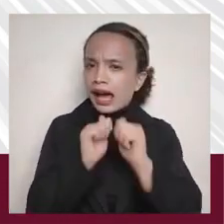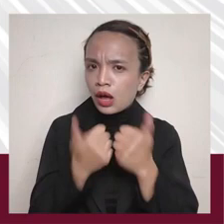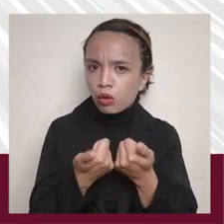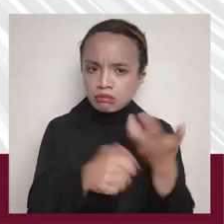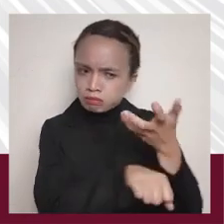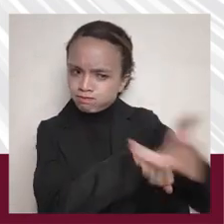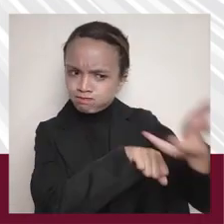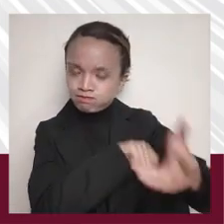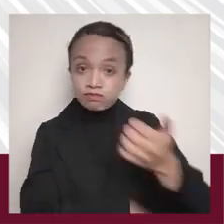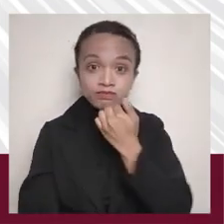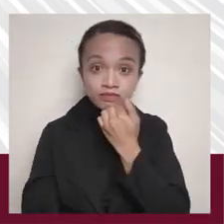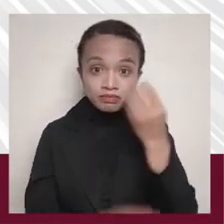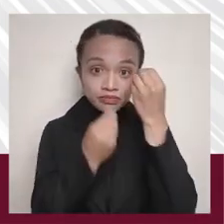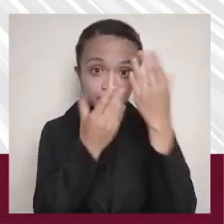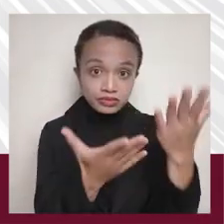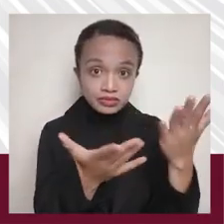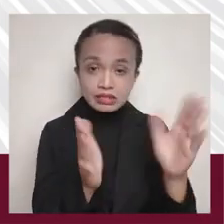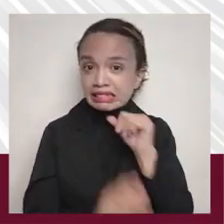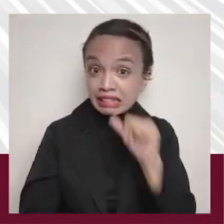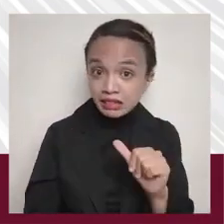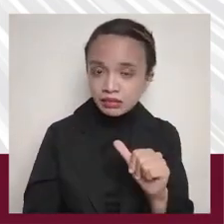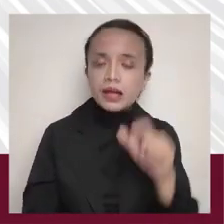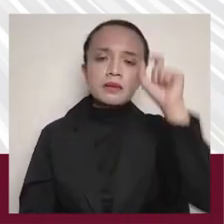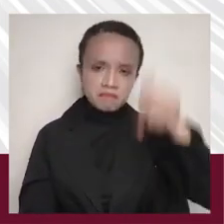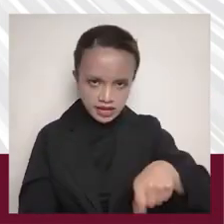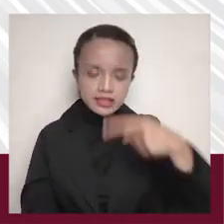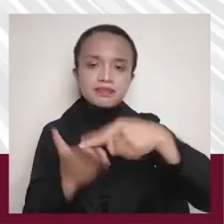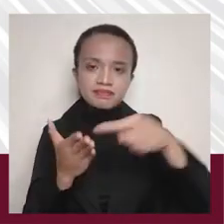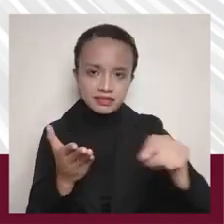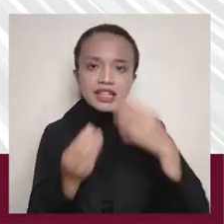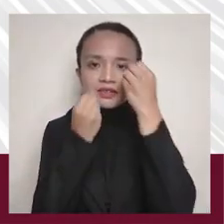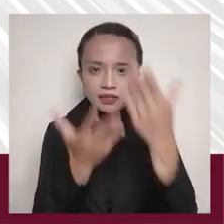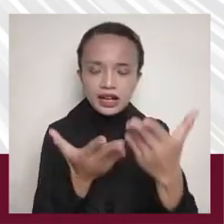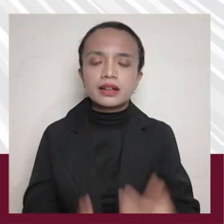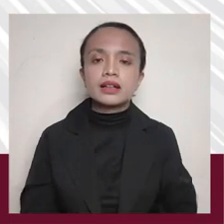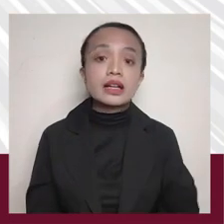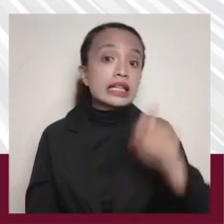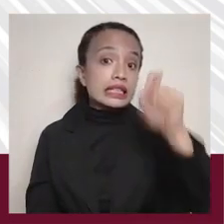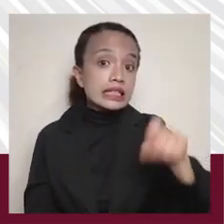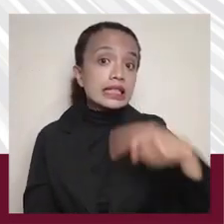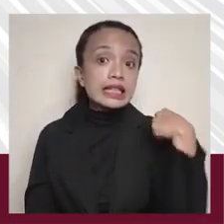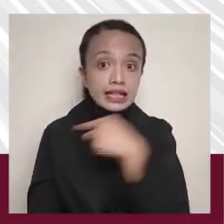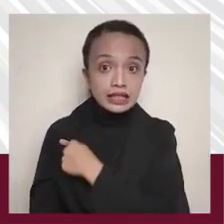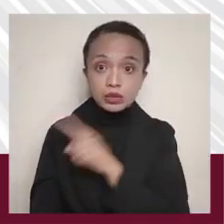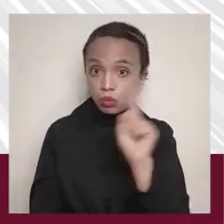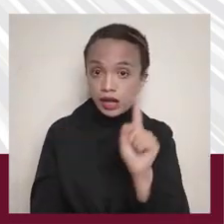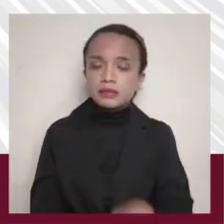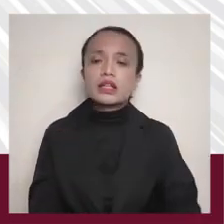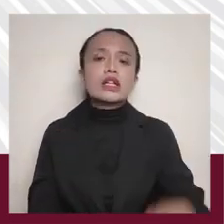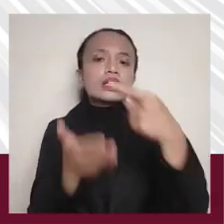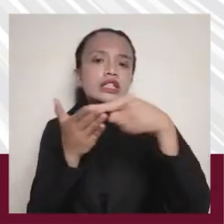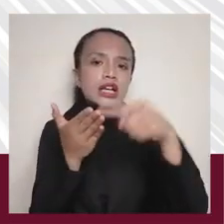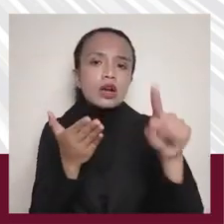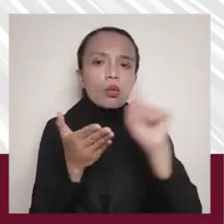mga disinformasyon, kailangan nating mag-fact-check. Ang ibig sabihin nito ay kailangan nating pumunta sa